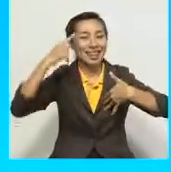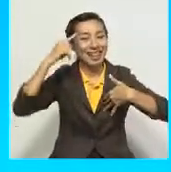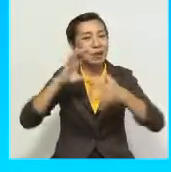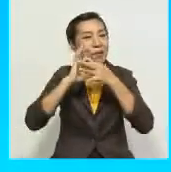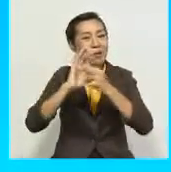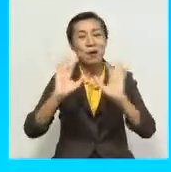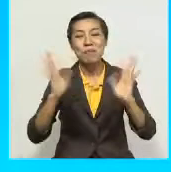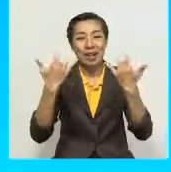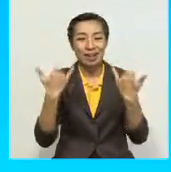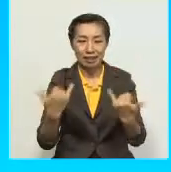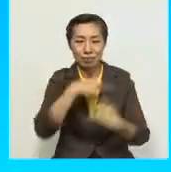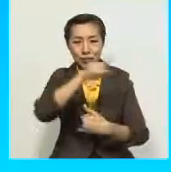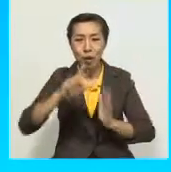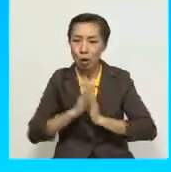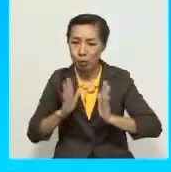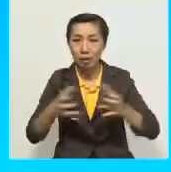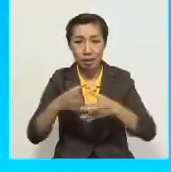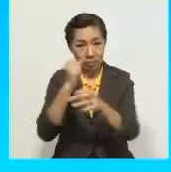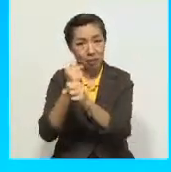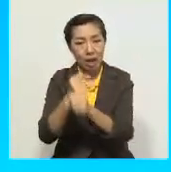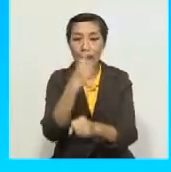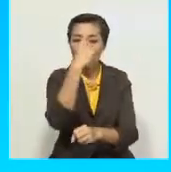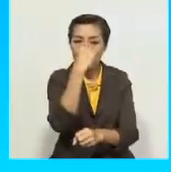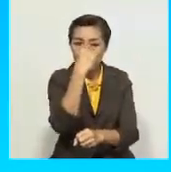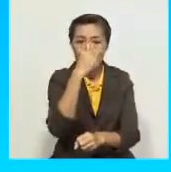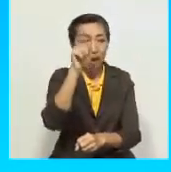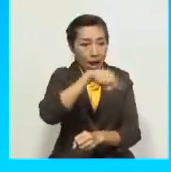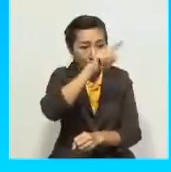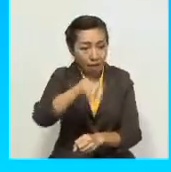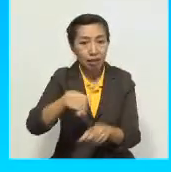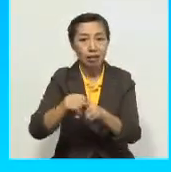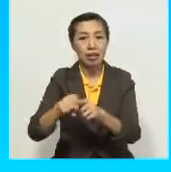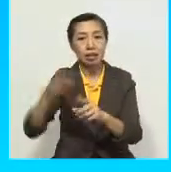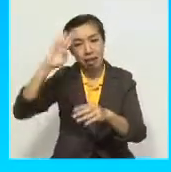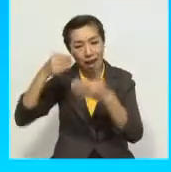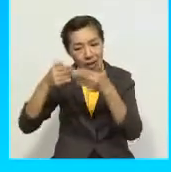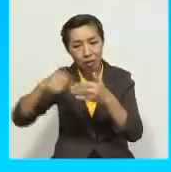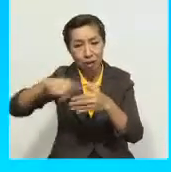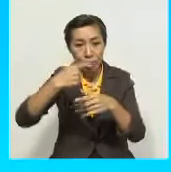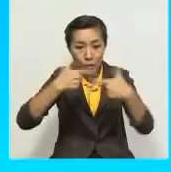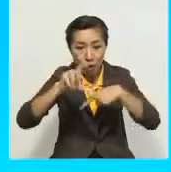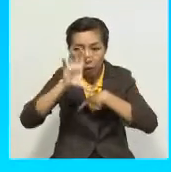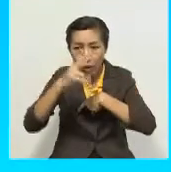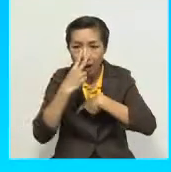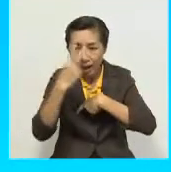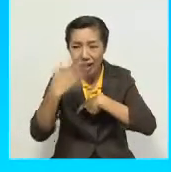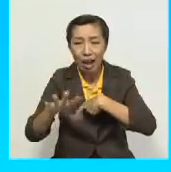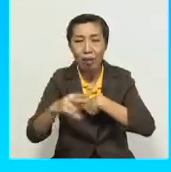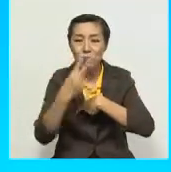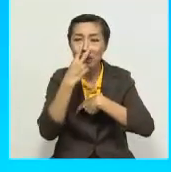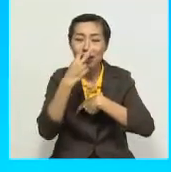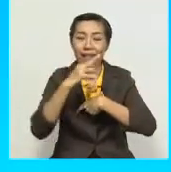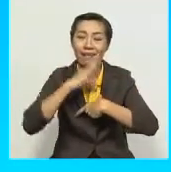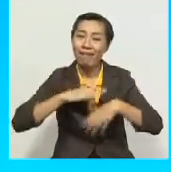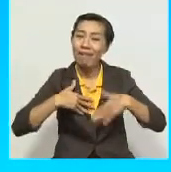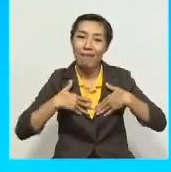ขอบคุณทีมงานทุกคนหน่วยซีลชาวอังกฤษที่เจอน้องแล้วก็ถ่ายคลิปออกมาได้เห็นพอน้องๆบอกว่าได้เห็นคลิปเนี่ยพอเห็นปุ๊บมี